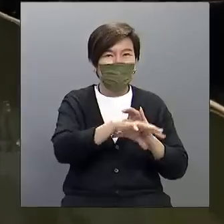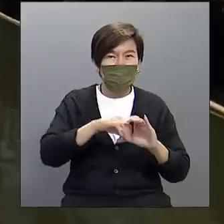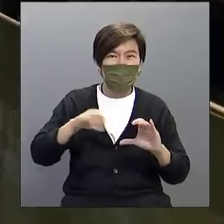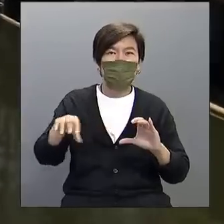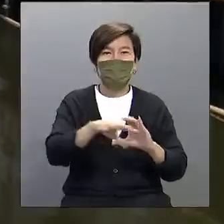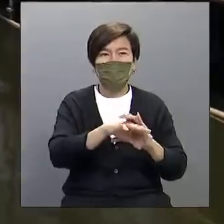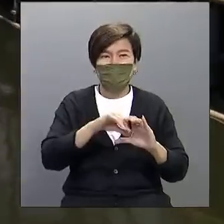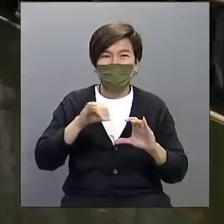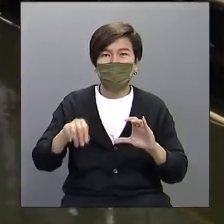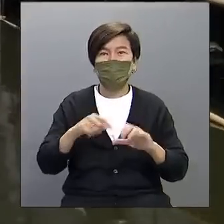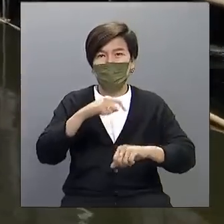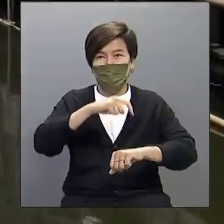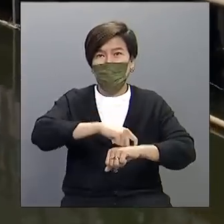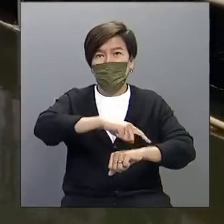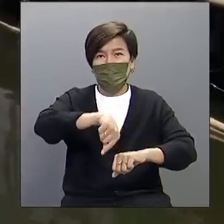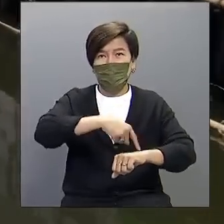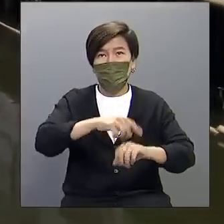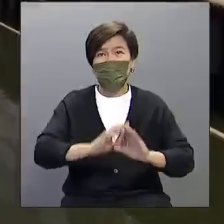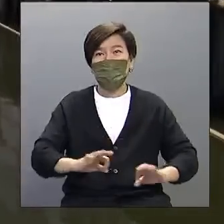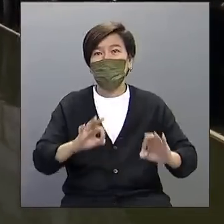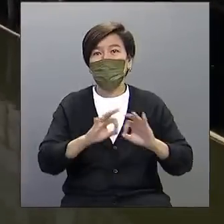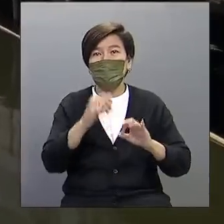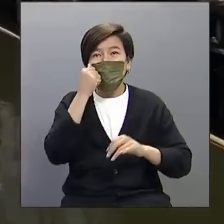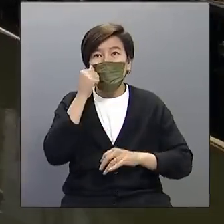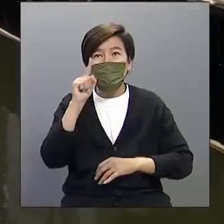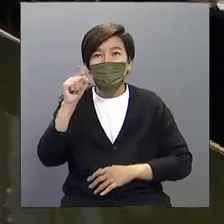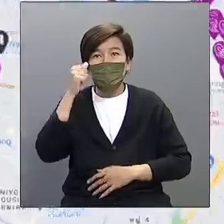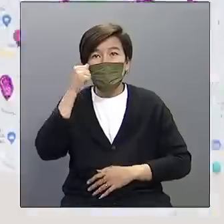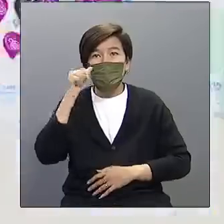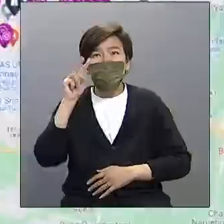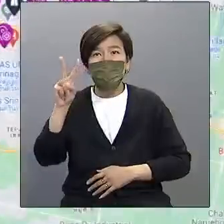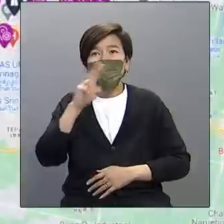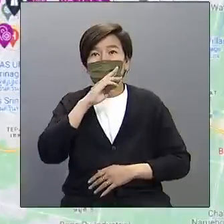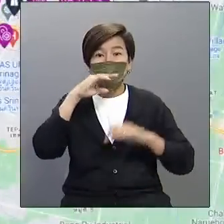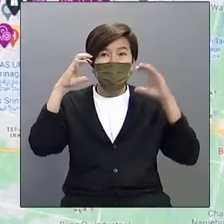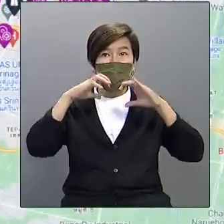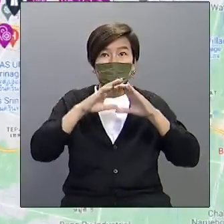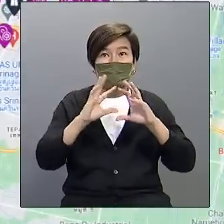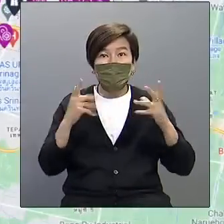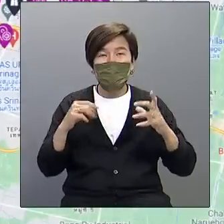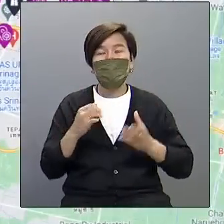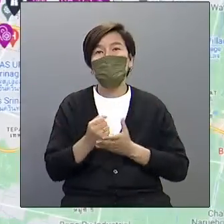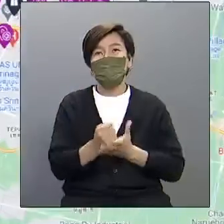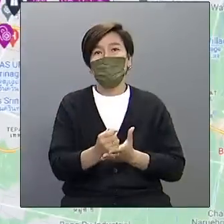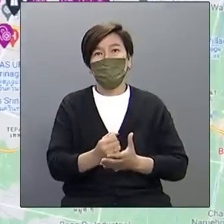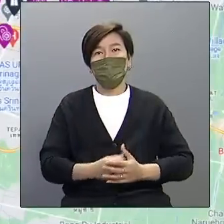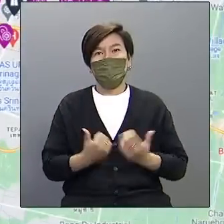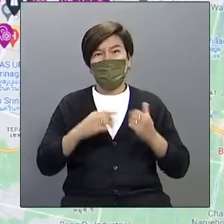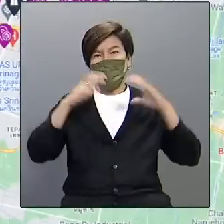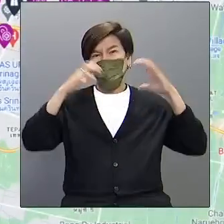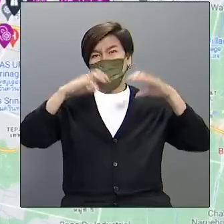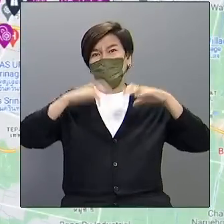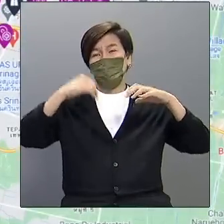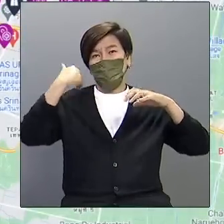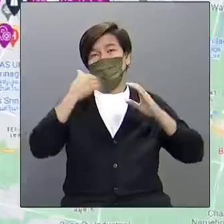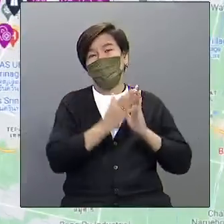นี้ยังคงต้องใช้เวลาสุขออกอีบประมน 1-2 วันกรณีไม่มีฝนมาเติมนะคะแต่ความเป็ไปได้จๆแล้ว ฝนนั้นยังต